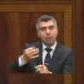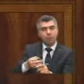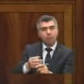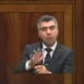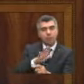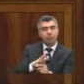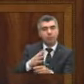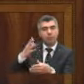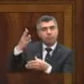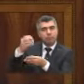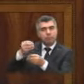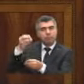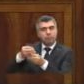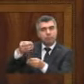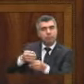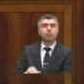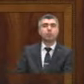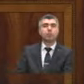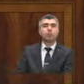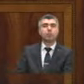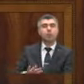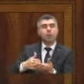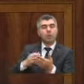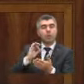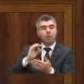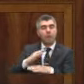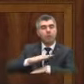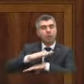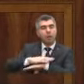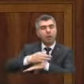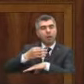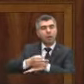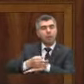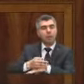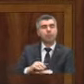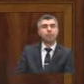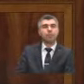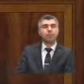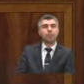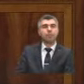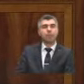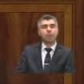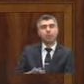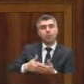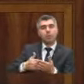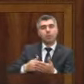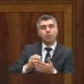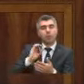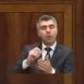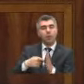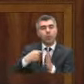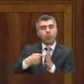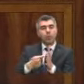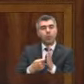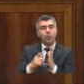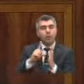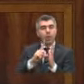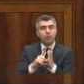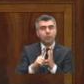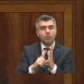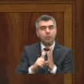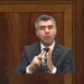الأساس ومن التفتح والتشبع بالقيم طبقا لأهداف مشروع خارطة الطريق